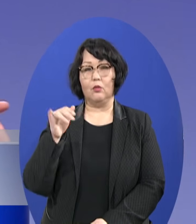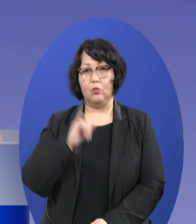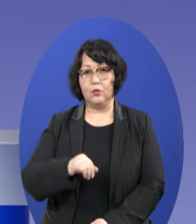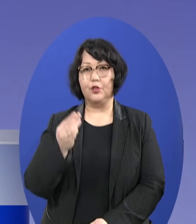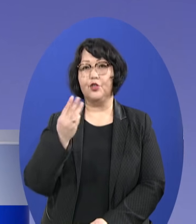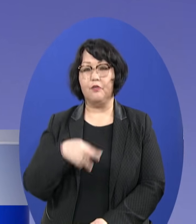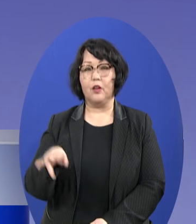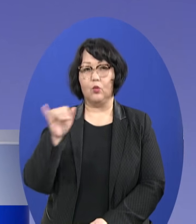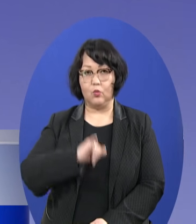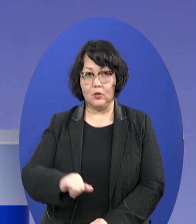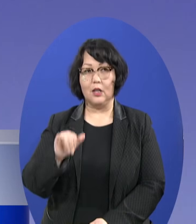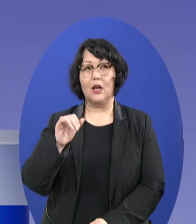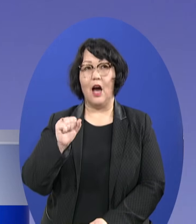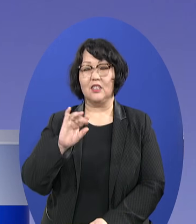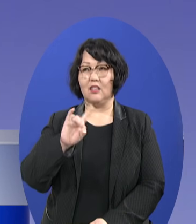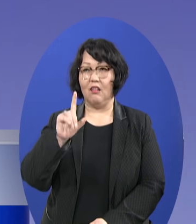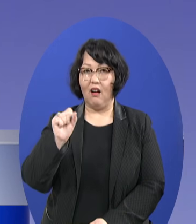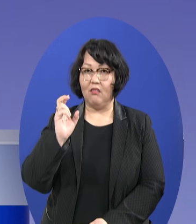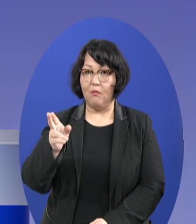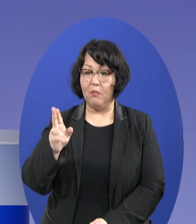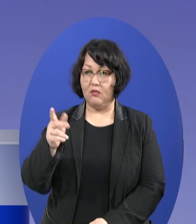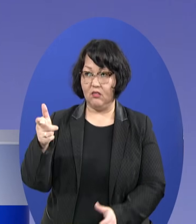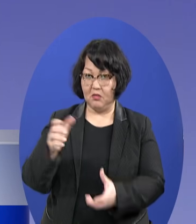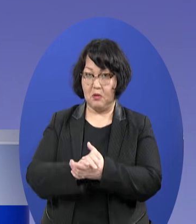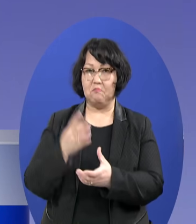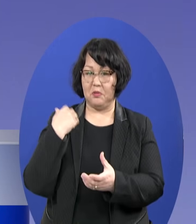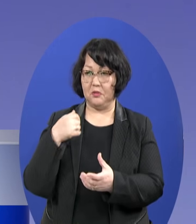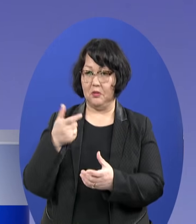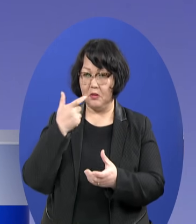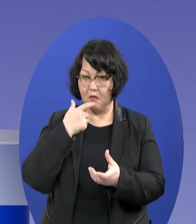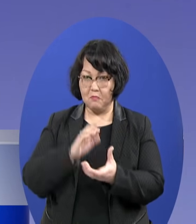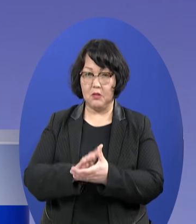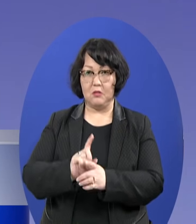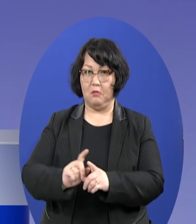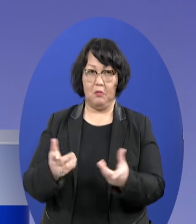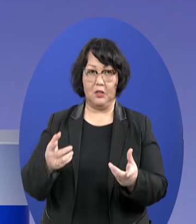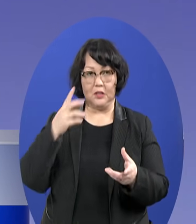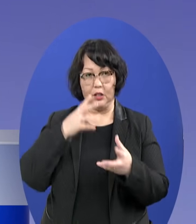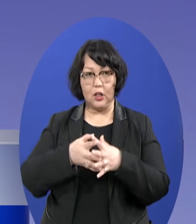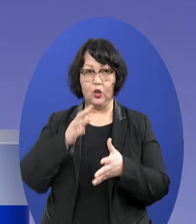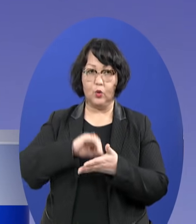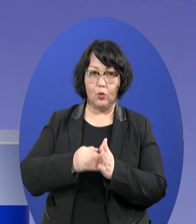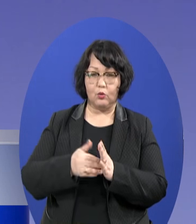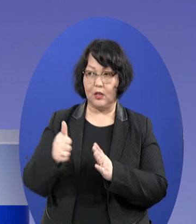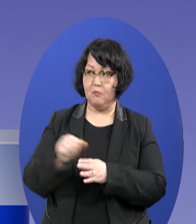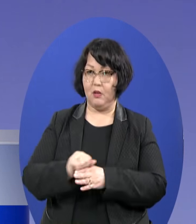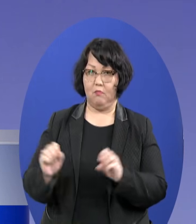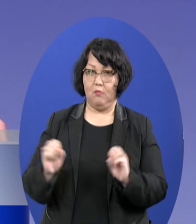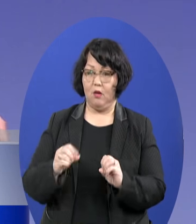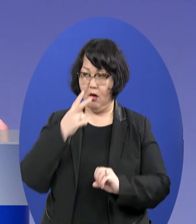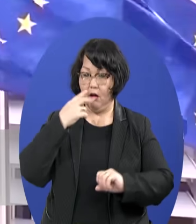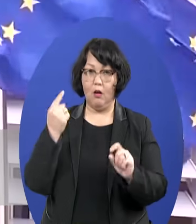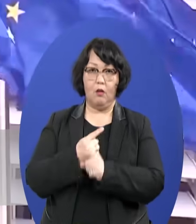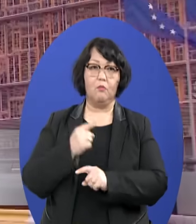AstraZeneca компаниг гэрээний зарим үүргээ биелүүлэх үндээр вакцин нийлүүлэх найдвартай стратеги төлөвлөгөө боловсруулж чадаагүй хэмээн буруутгаж байгаа юм